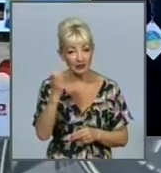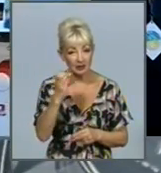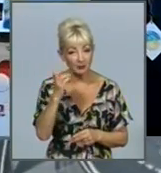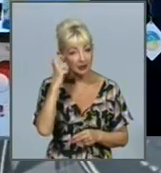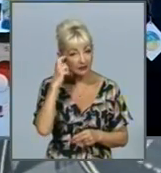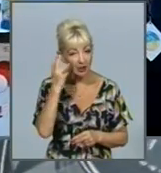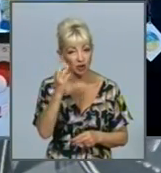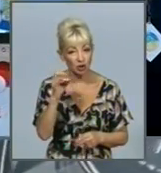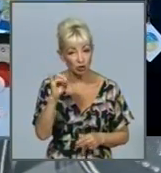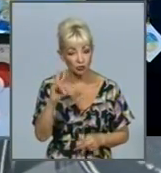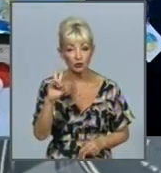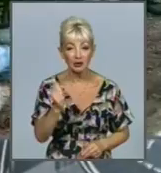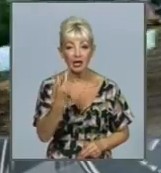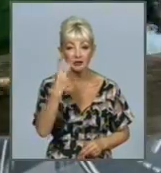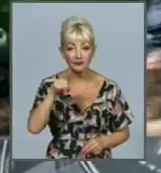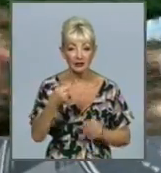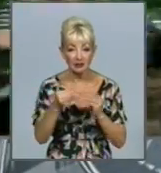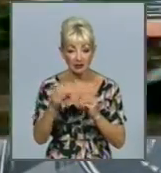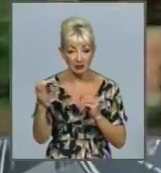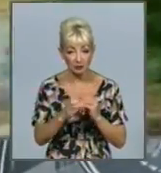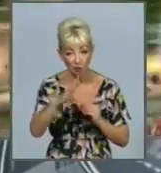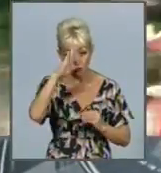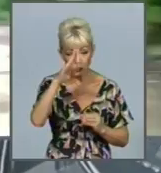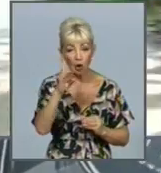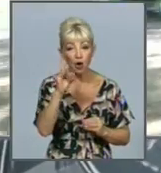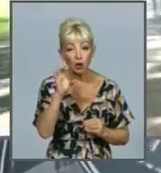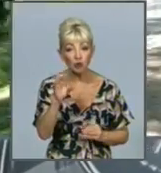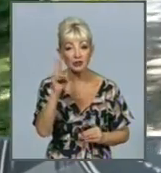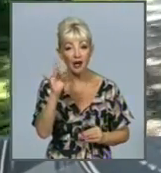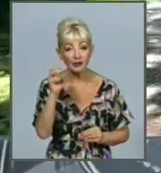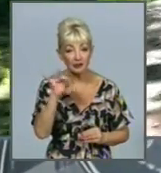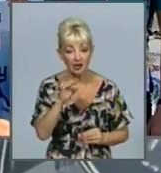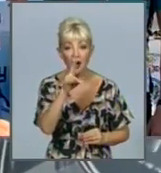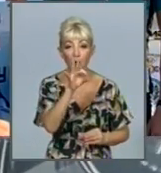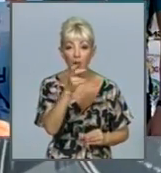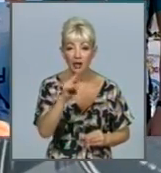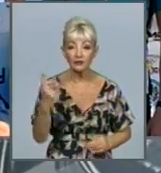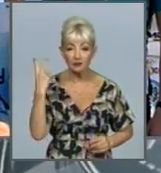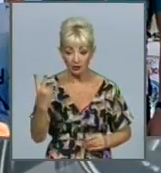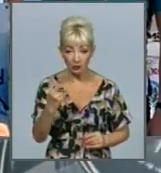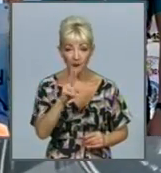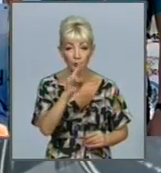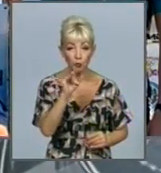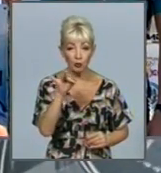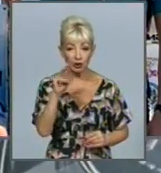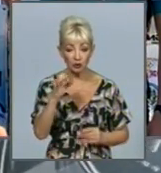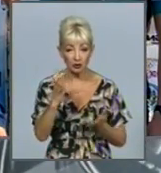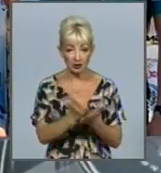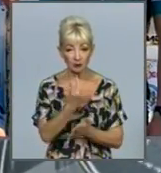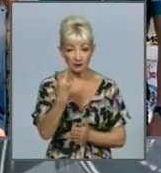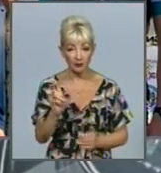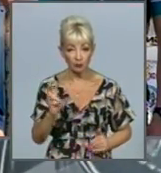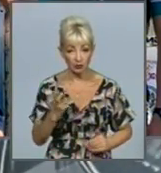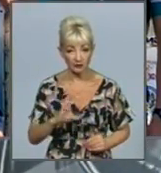Шерстюк на 0,2 секунды. В мужском кросс-кантри Александр Коняев стал вторым. Александр Курило заработал 2